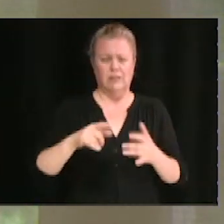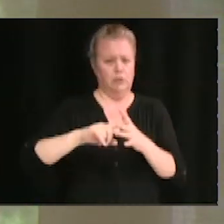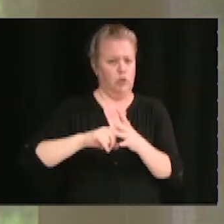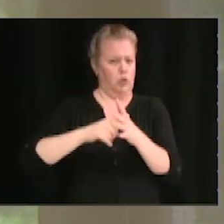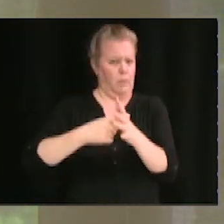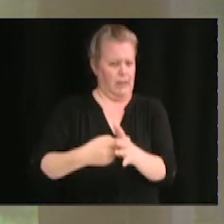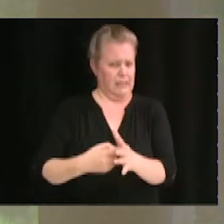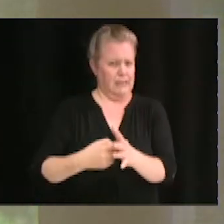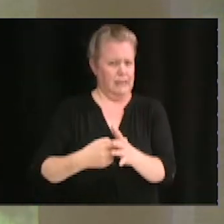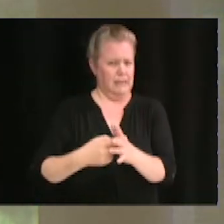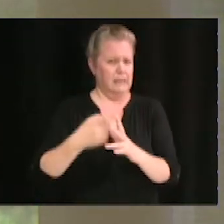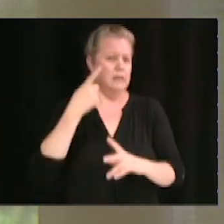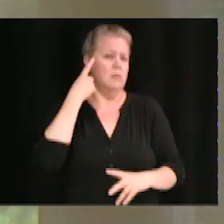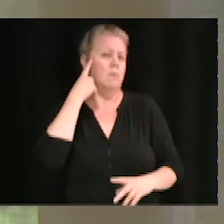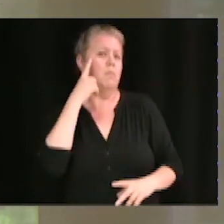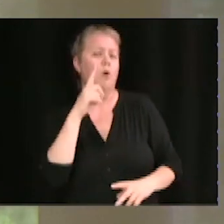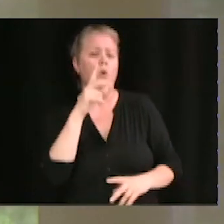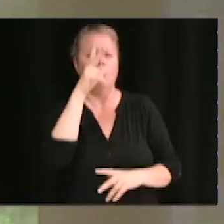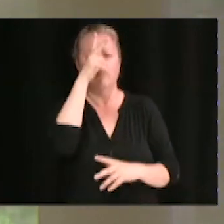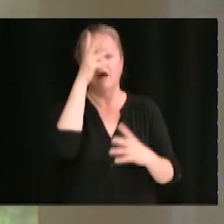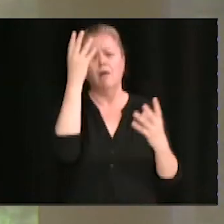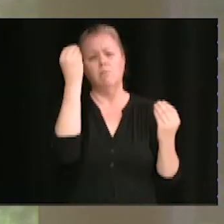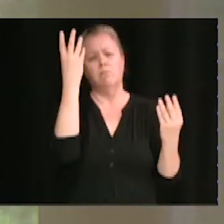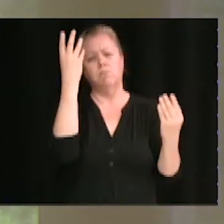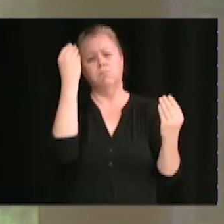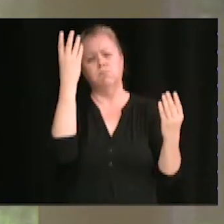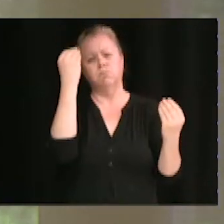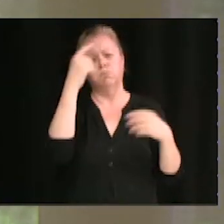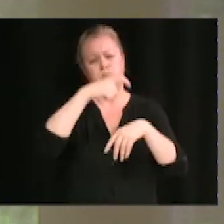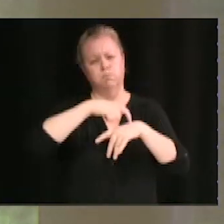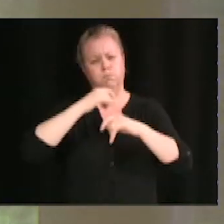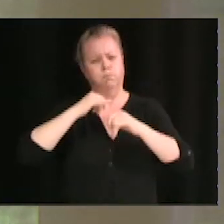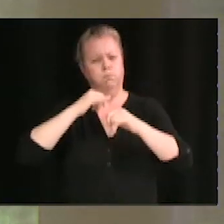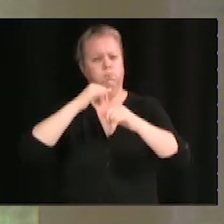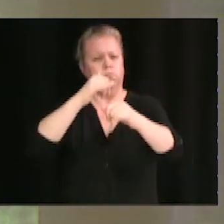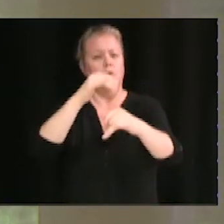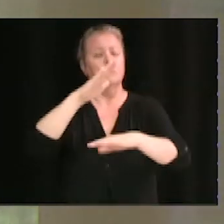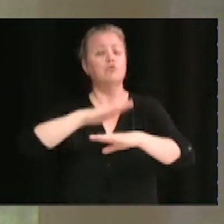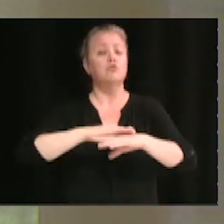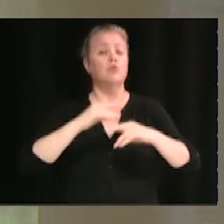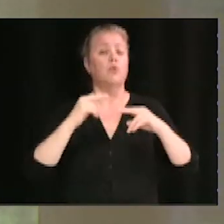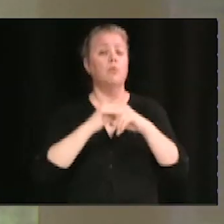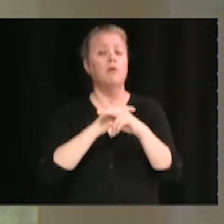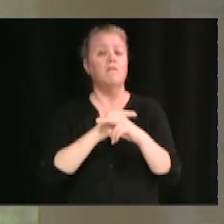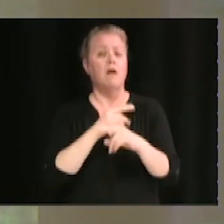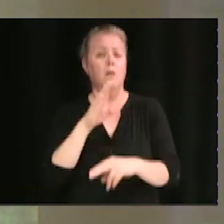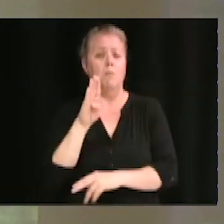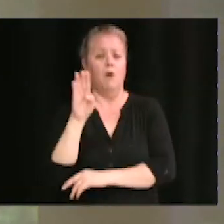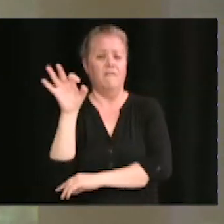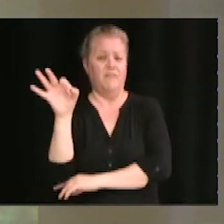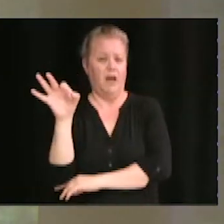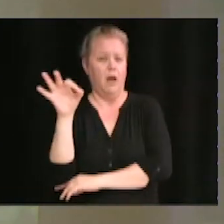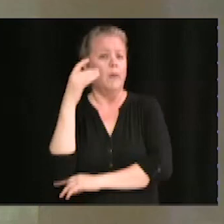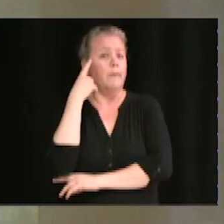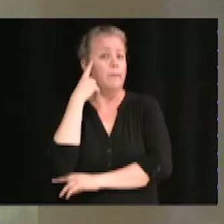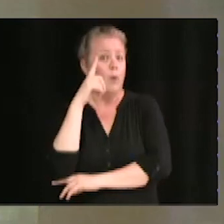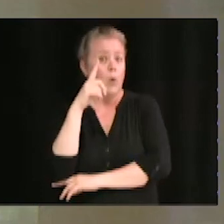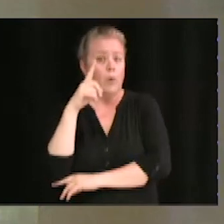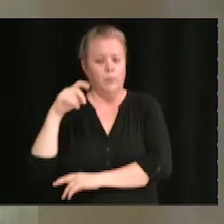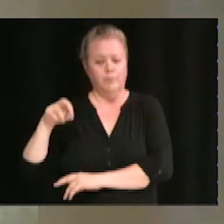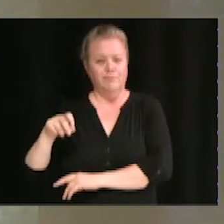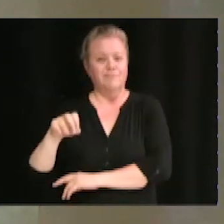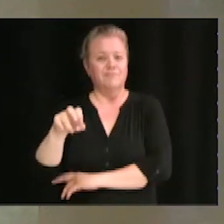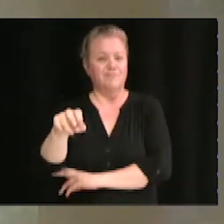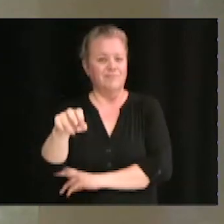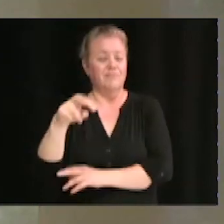le phasage des feux sur le boulevard Bois-Franc est commencé, particulièrement pour les piétons. Donc, piétons et automobilistes